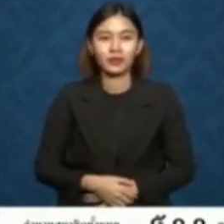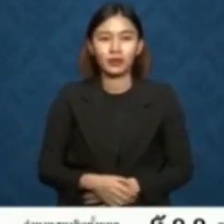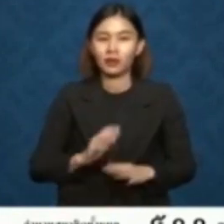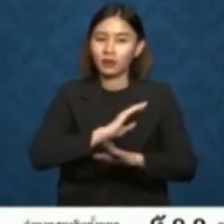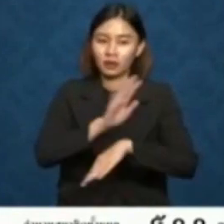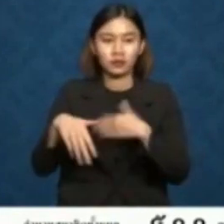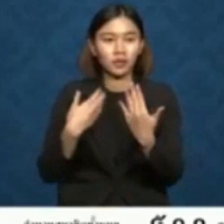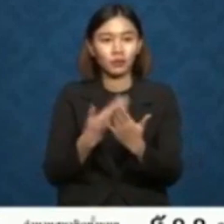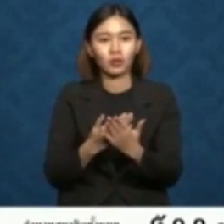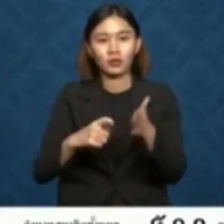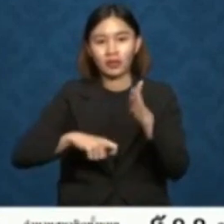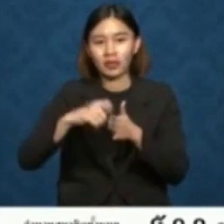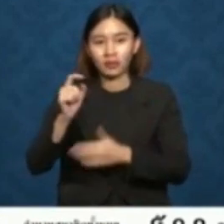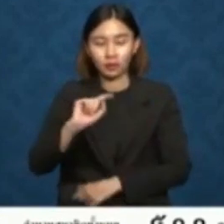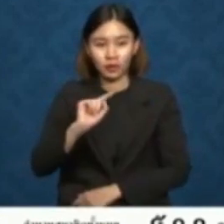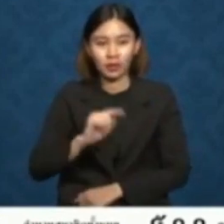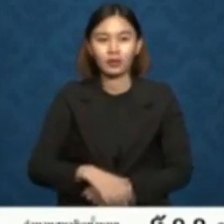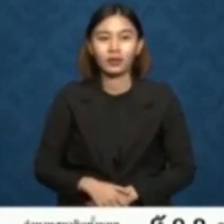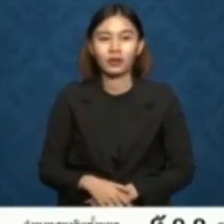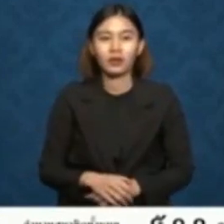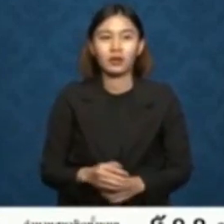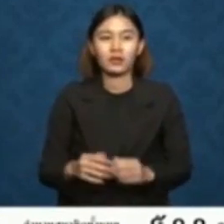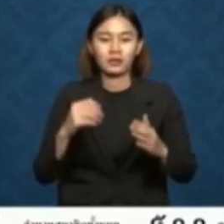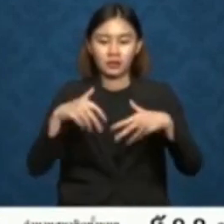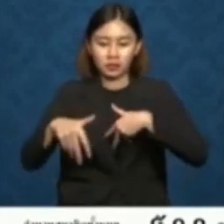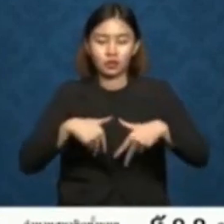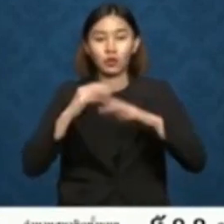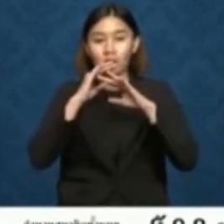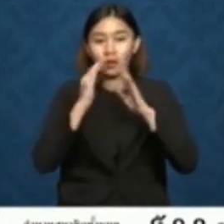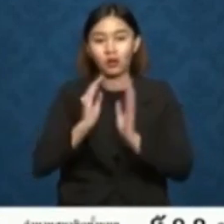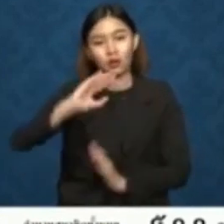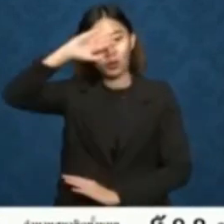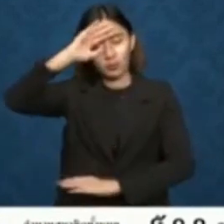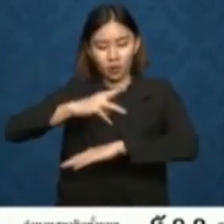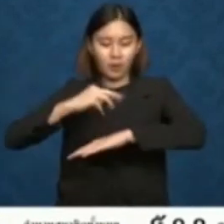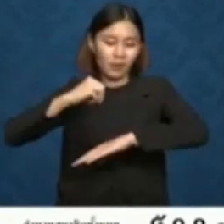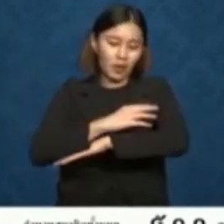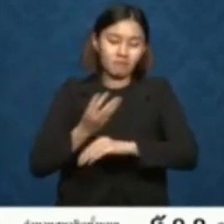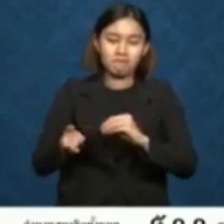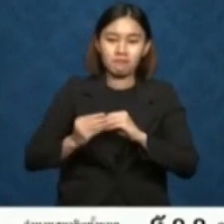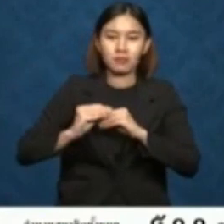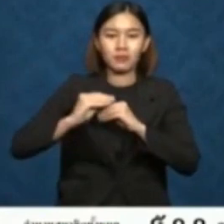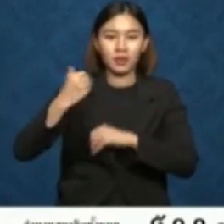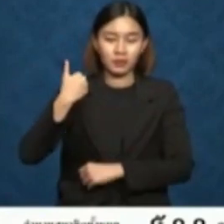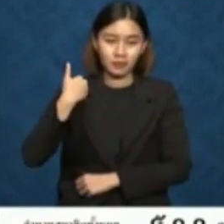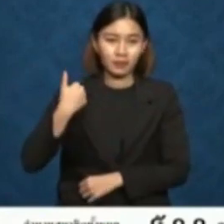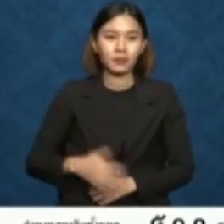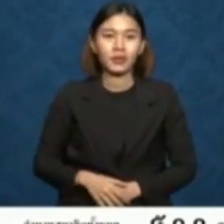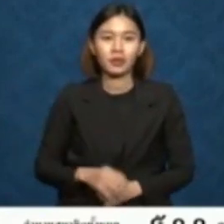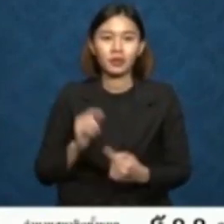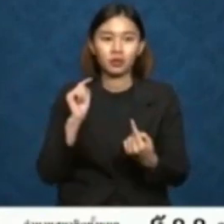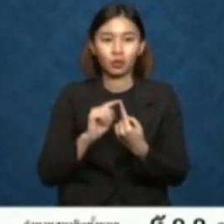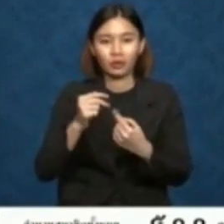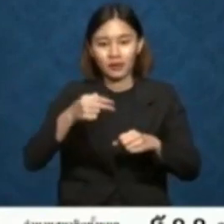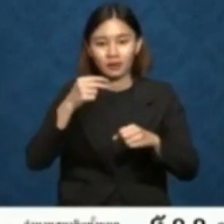แล้วครับเหตุการณ์เหล่านี้อาจเป็นสาเหตุที่ทำให้ชาวระยองมีตัวเลขผู้ป่วยมะเร็งเพิ่มสูงขึ้นก็เป็น